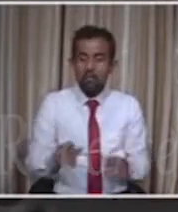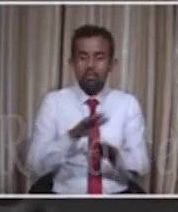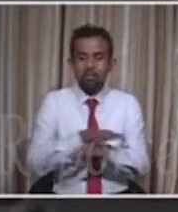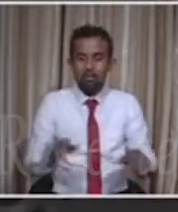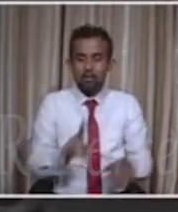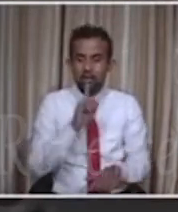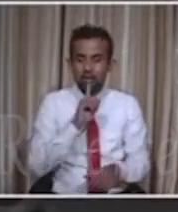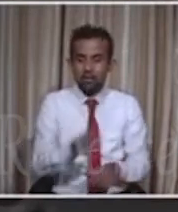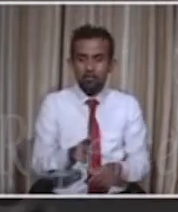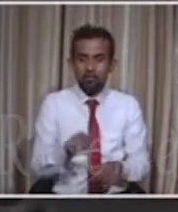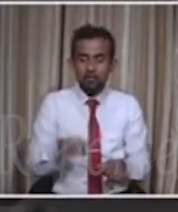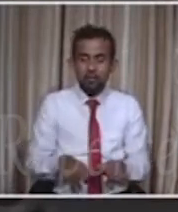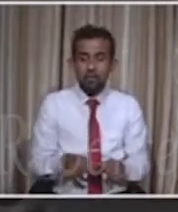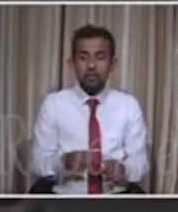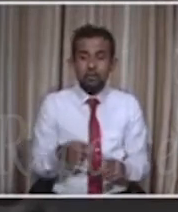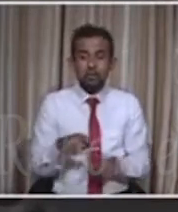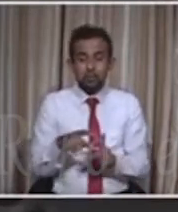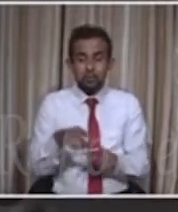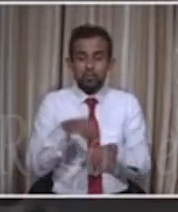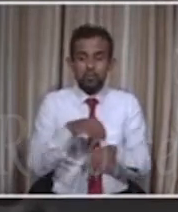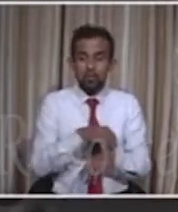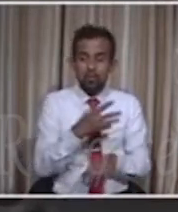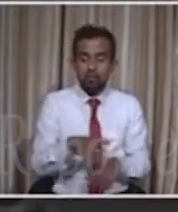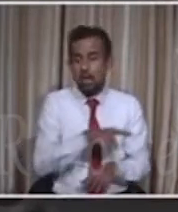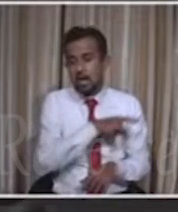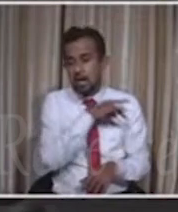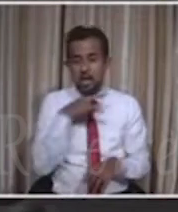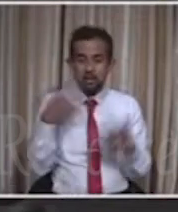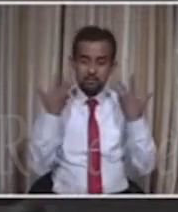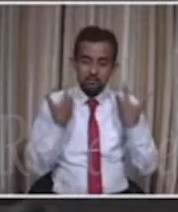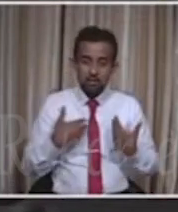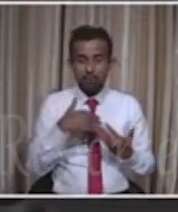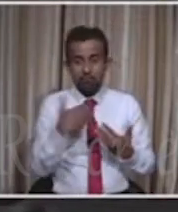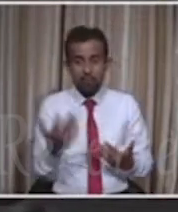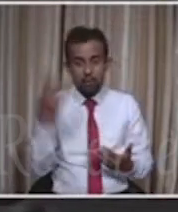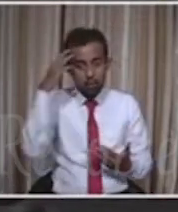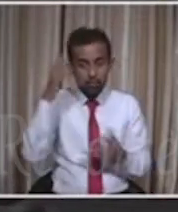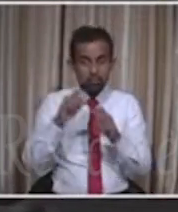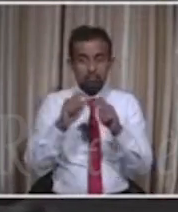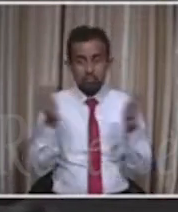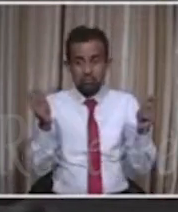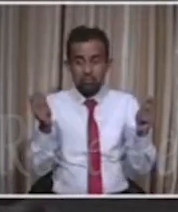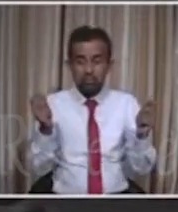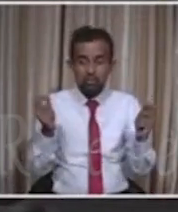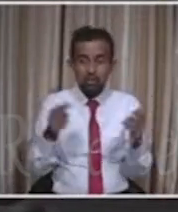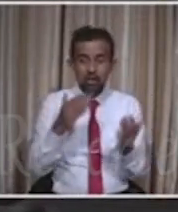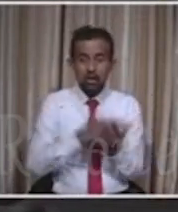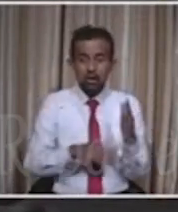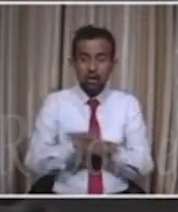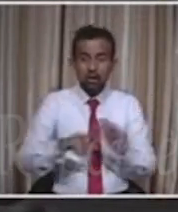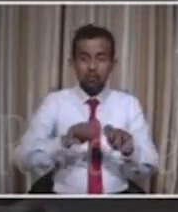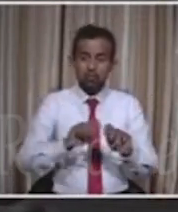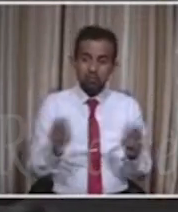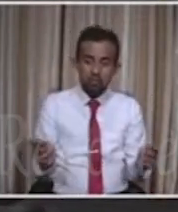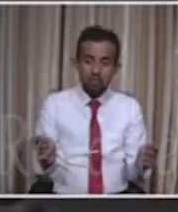ඉල්ලා සිටිනවා. අද මාරාන්තික තුවාල ලැබලා තියෙනවා. ලේ පෙරාගෙන වැටිලා තියෙනවා. කිස් කබල් කුඩු කරගෙන තියෙනවා. කකුල් අත්පය කැඩිලා